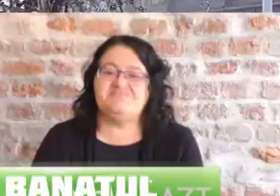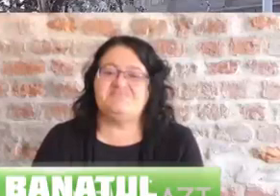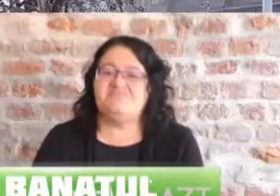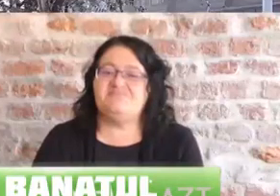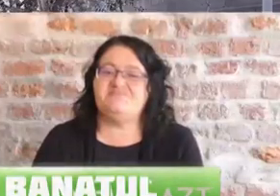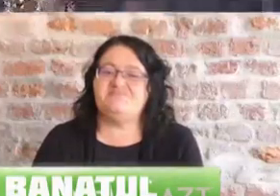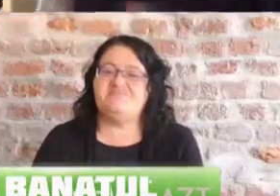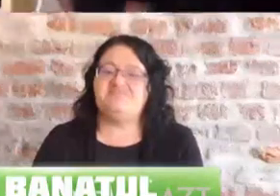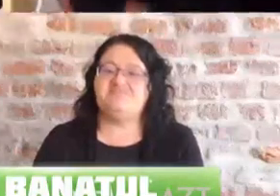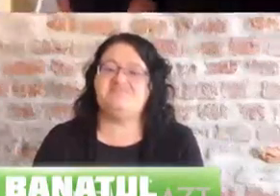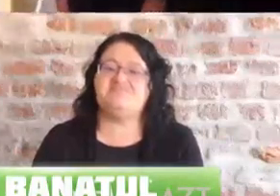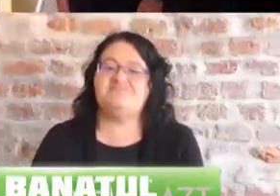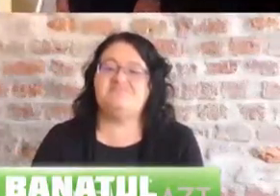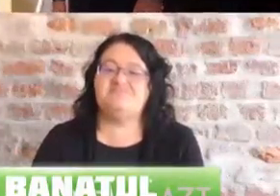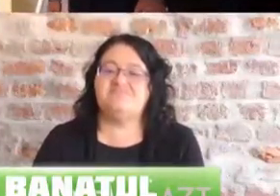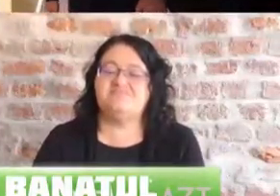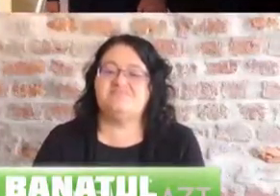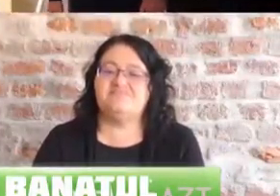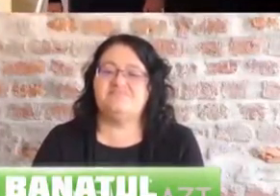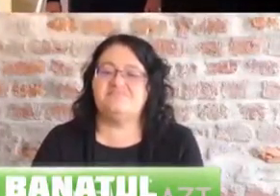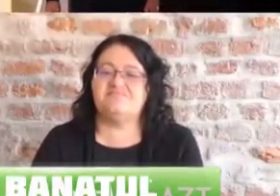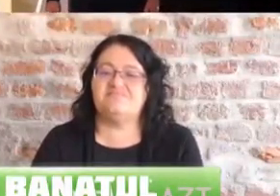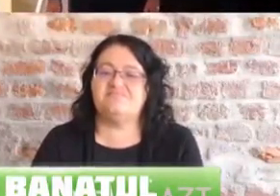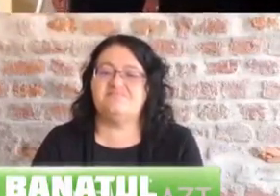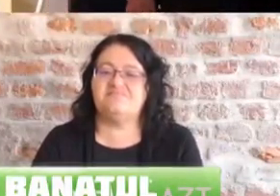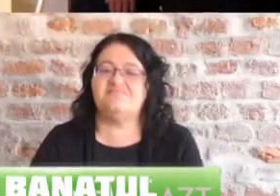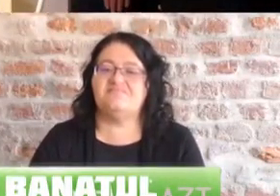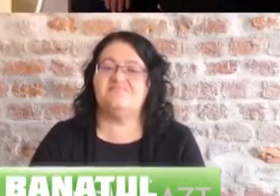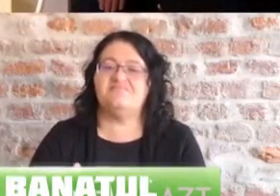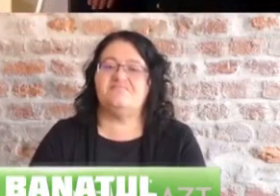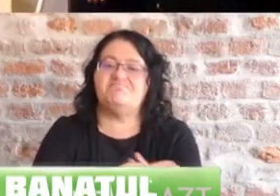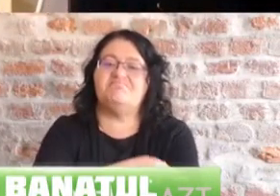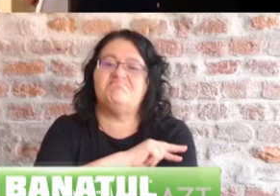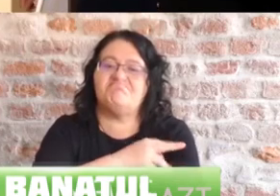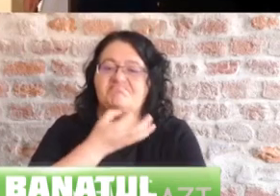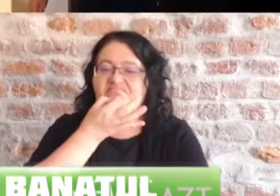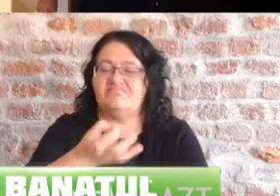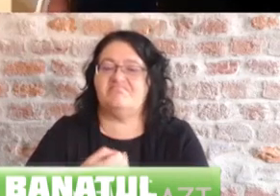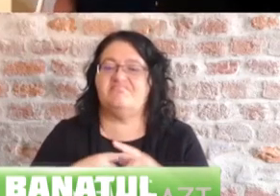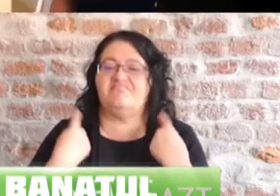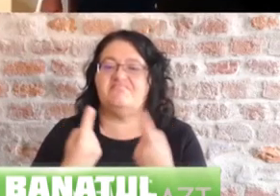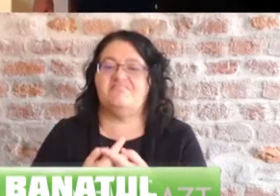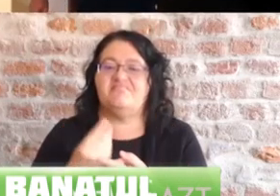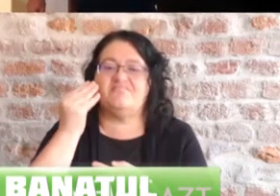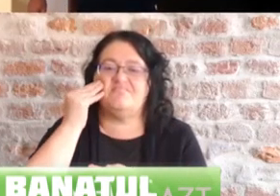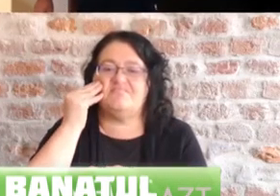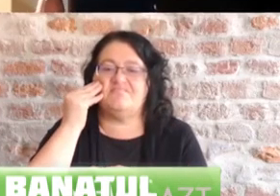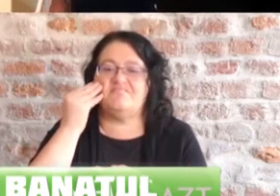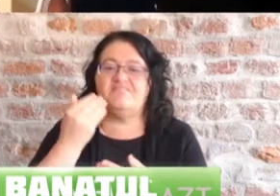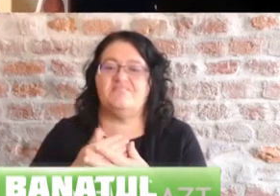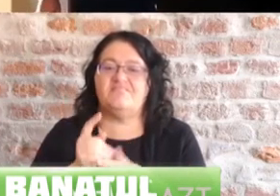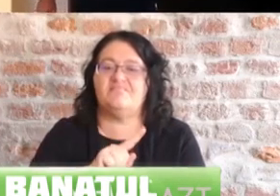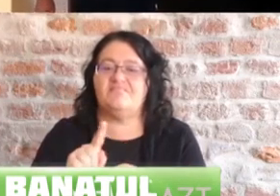Un singur lucru, dacă îmi permiteți, aș mai vrea doar să îi salut pe colegii noștri de acasă, care sunt sigur că se uită acum la noi, și să le amintesc că azi e zi de